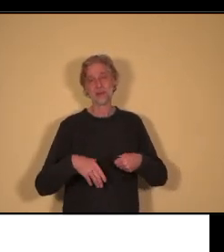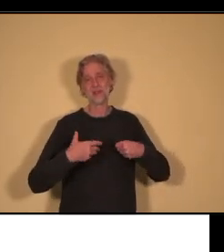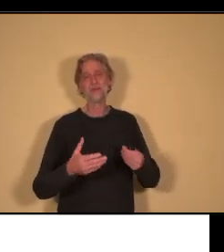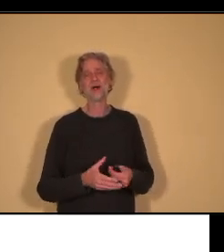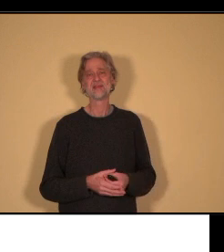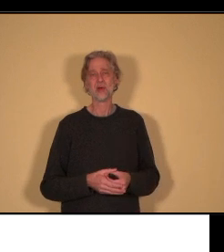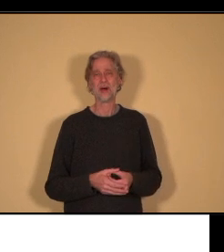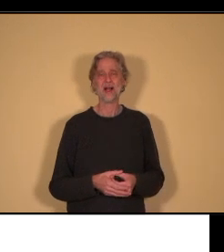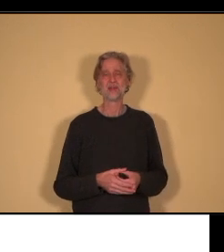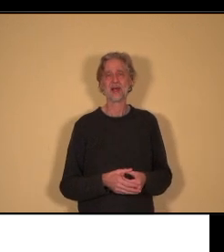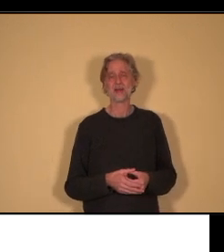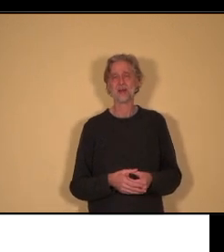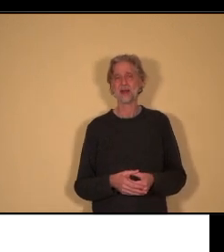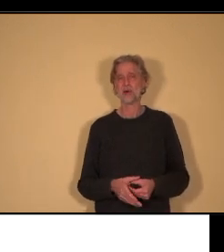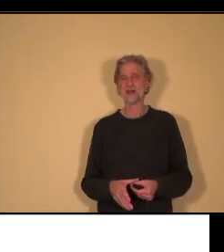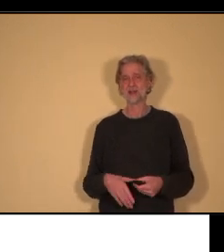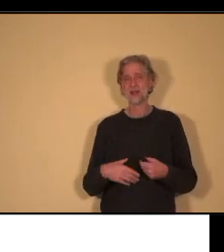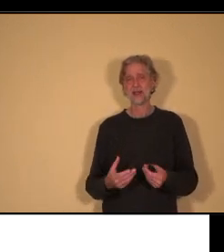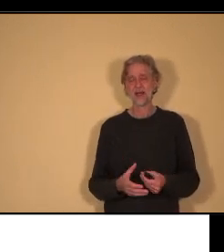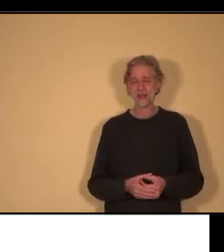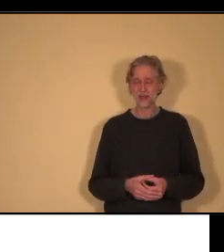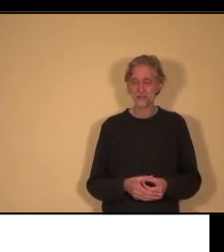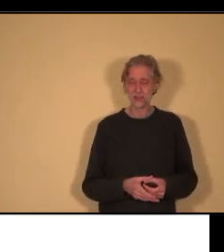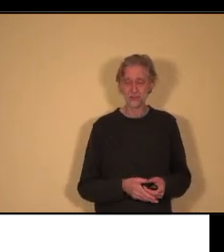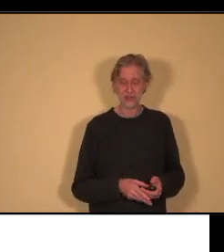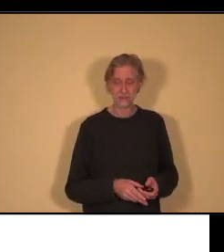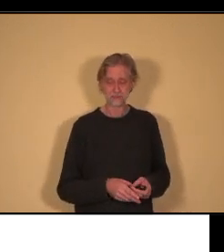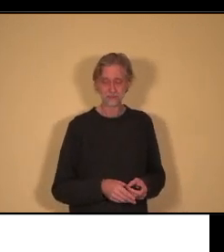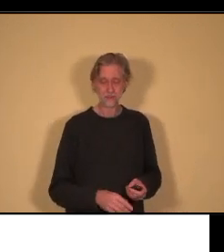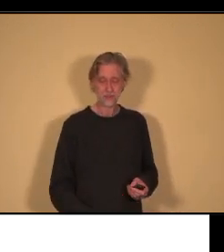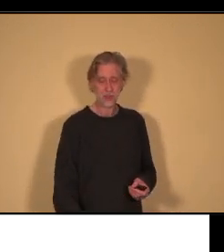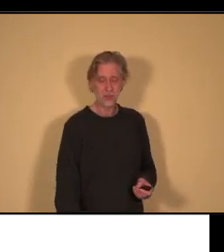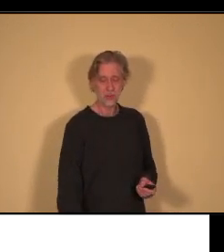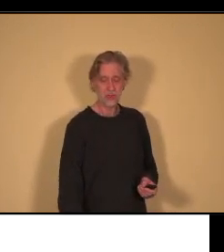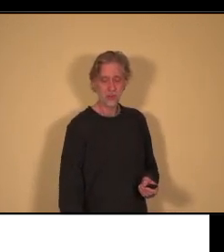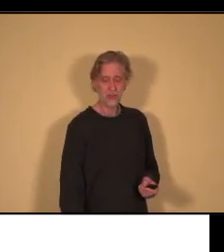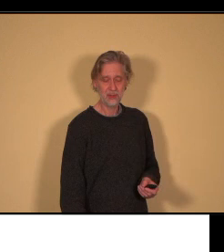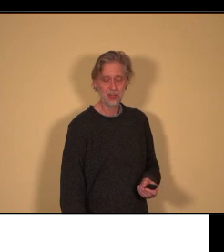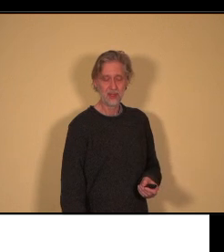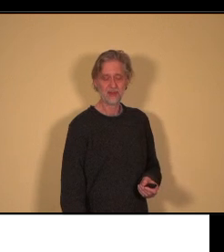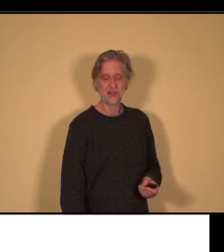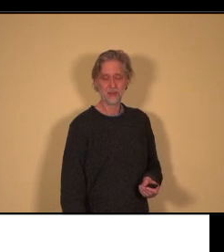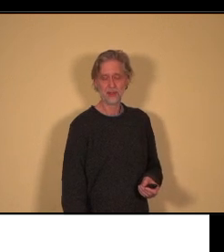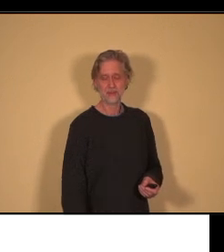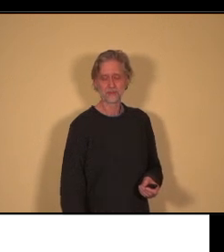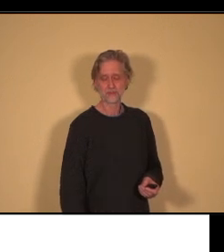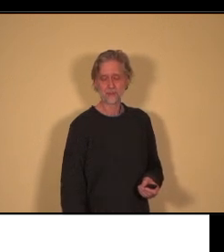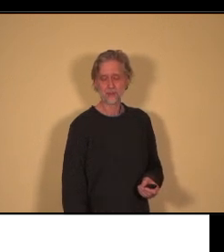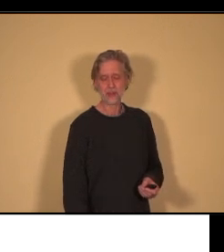Also tiefer als normal bezeichnet man auch als La Niña-Phänomen. Und hier unten sieht